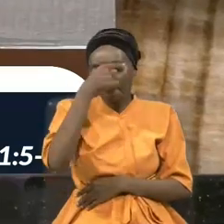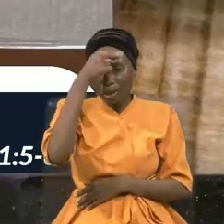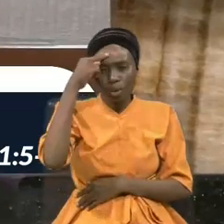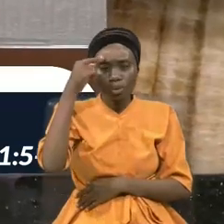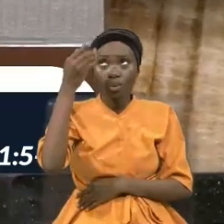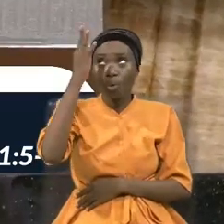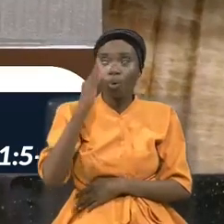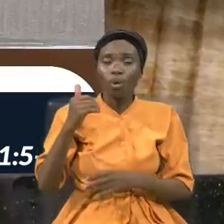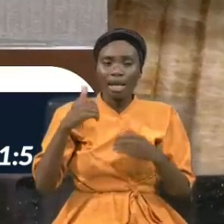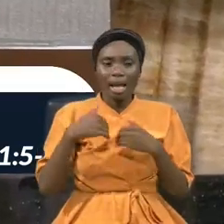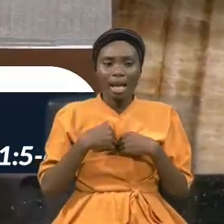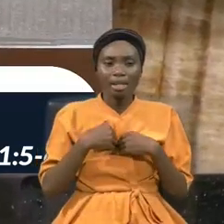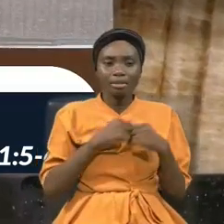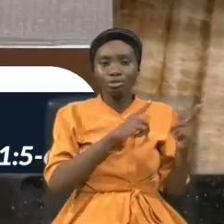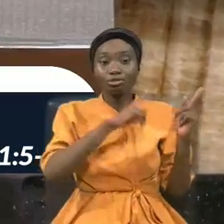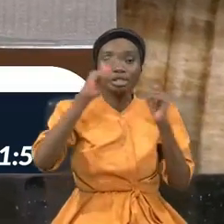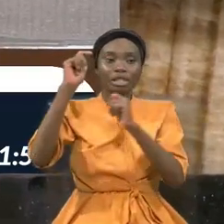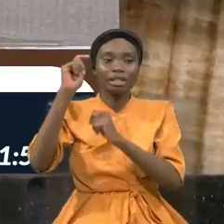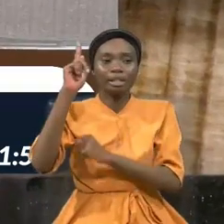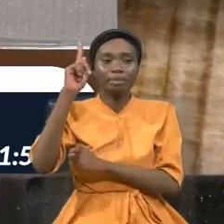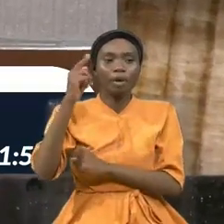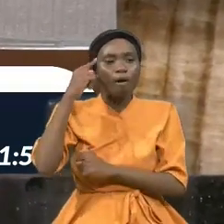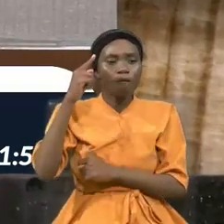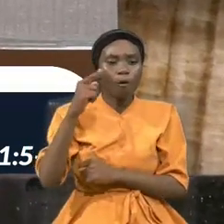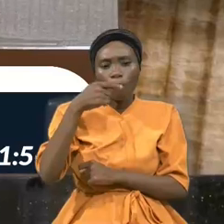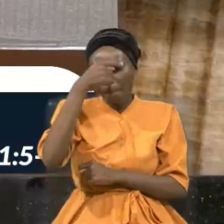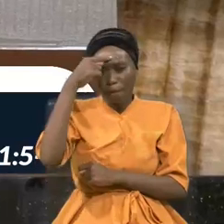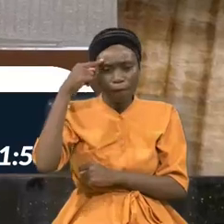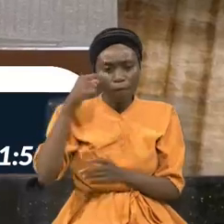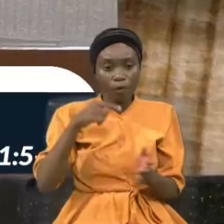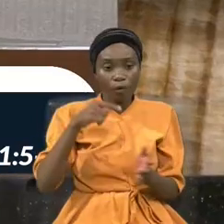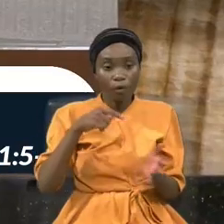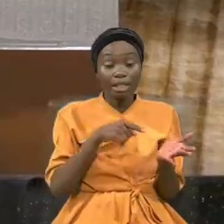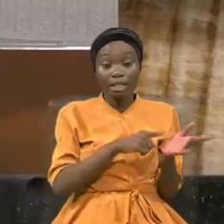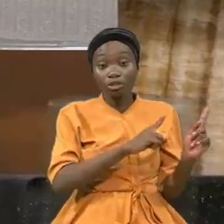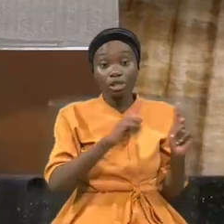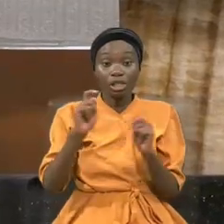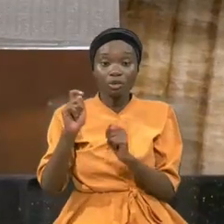et qu'il ne parut plus parce que Dieu l'avait enlevé. Car